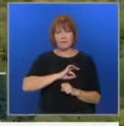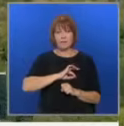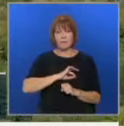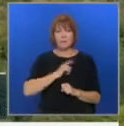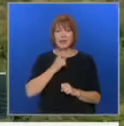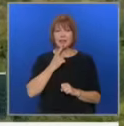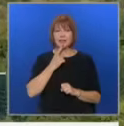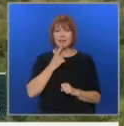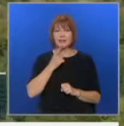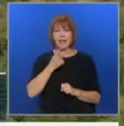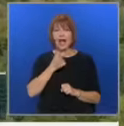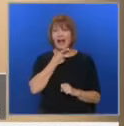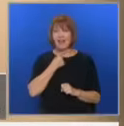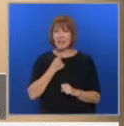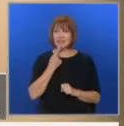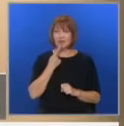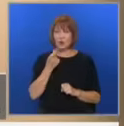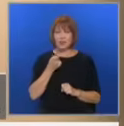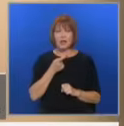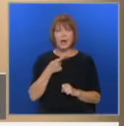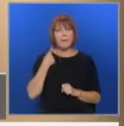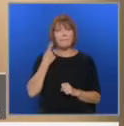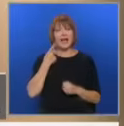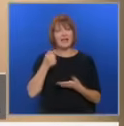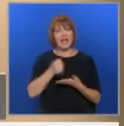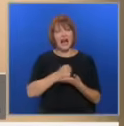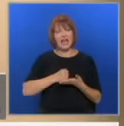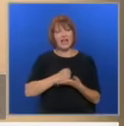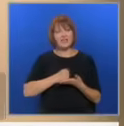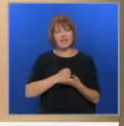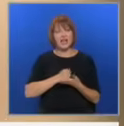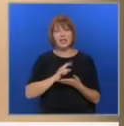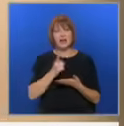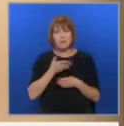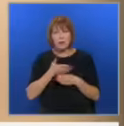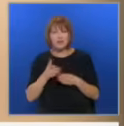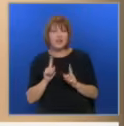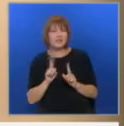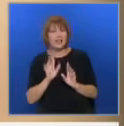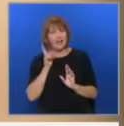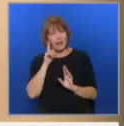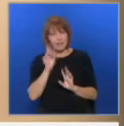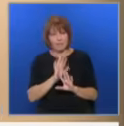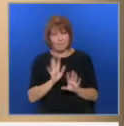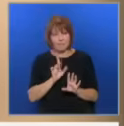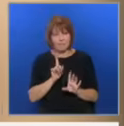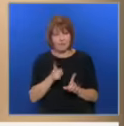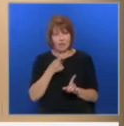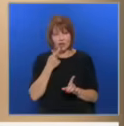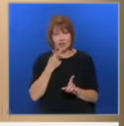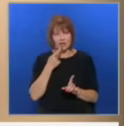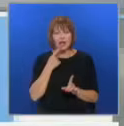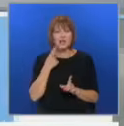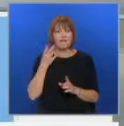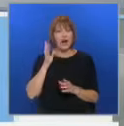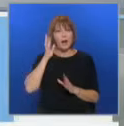за съответния клас. Майката беше на лечение, не мога да кажа дали продължава това лечение в психиатрична